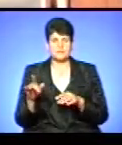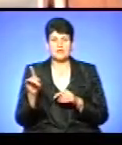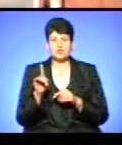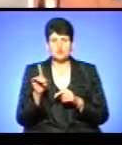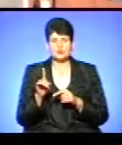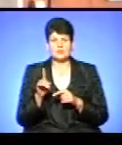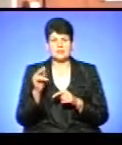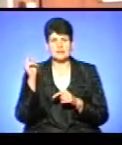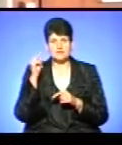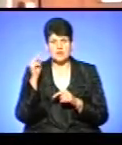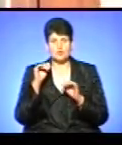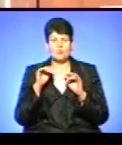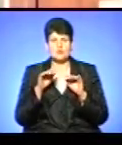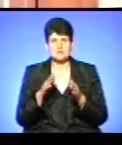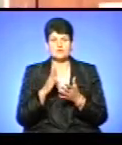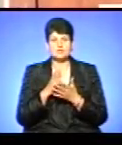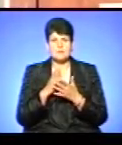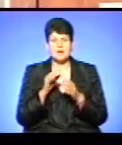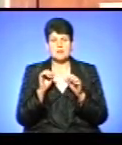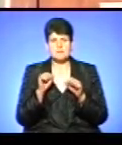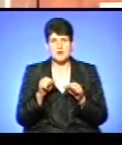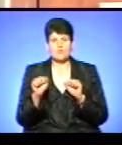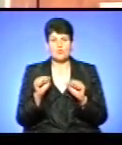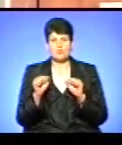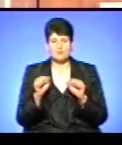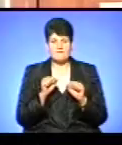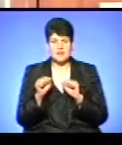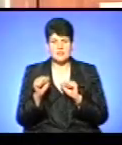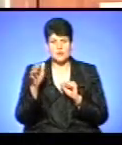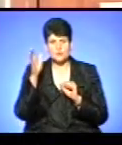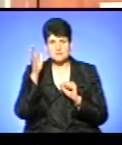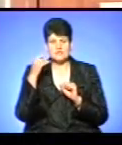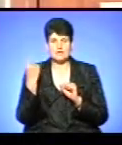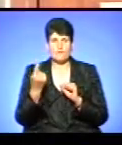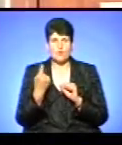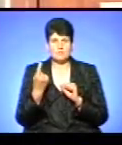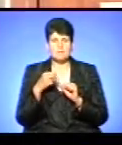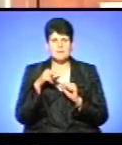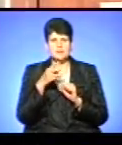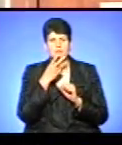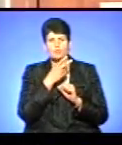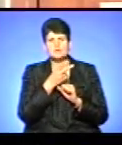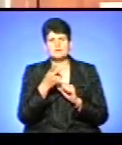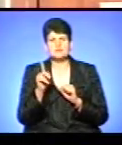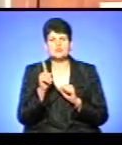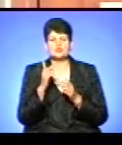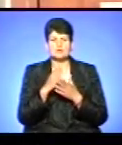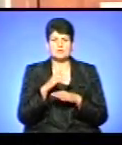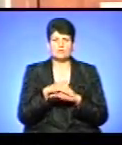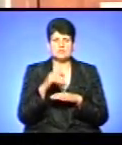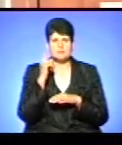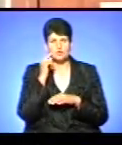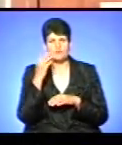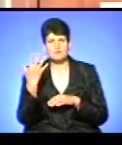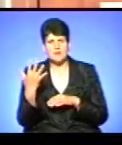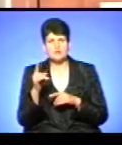навчального процесу, чи має право управління освіти в області області, піти подивитися, що відбувається на Медовій 5, що